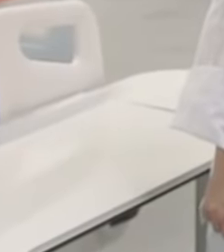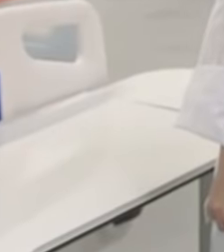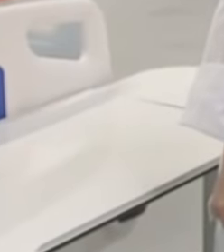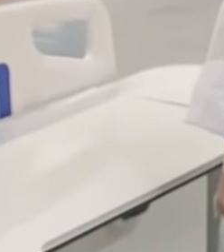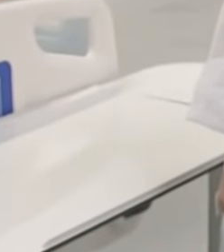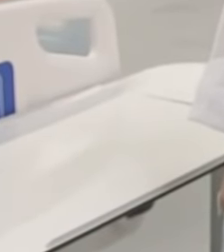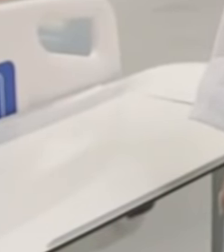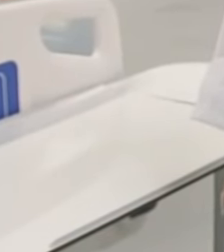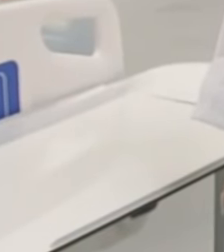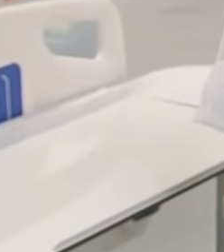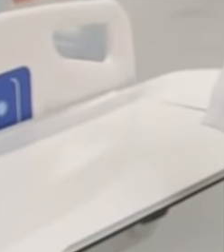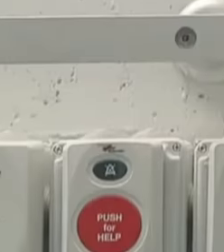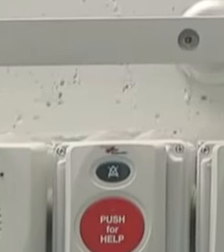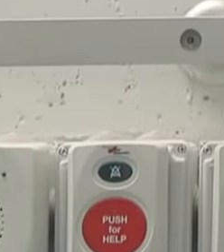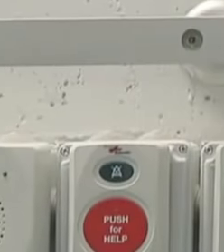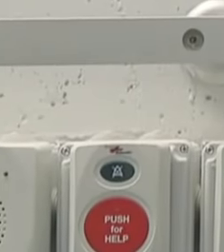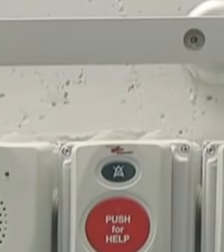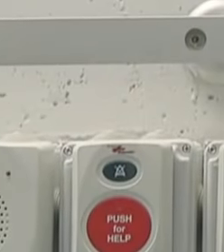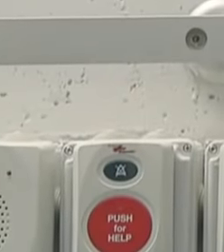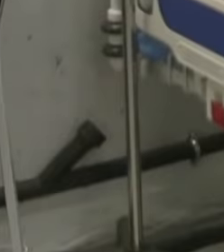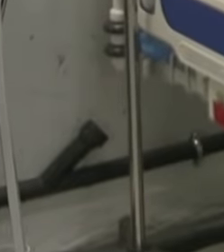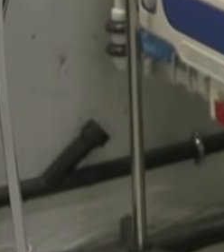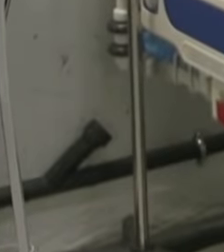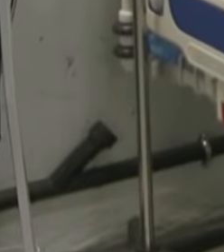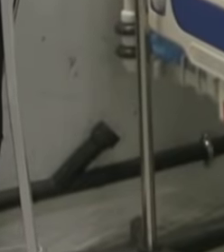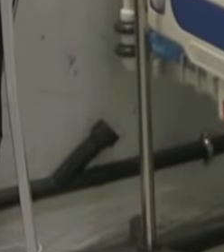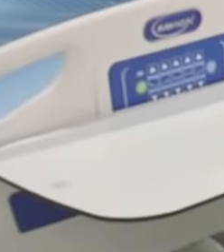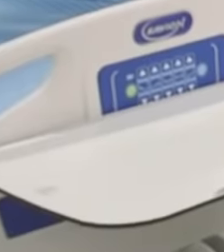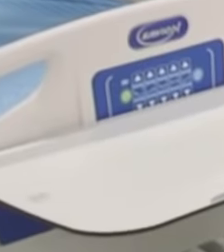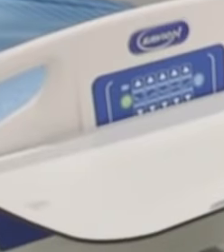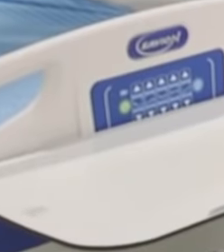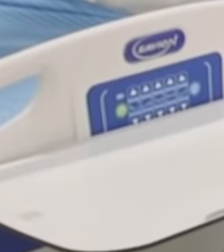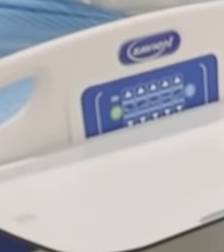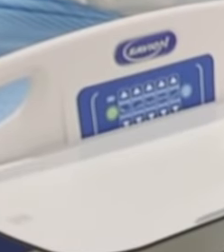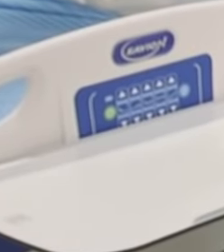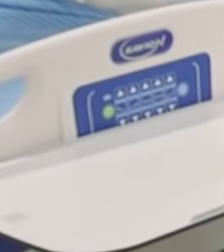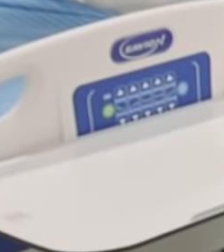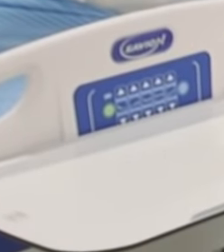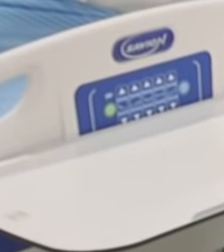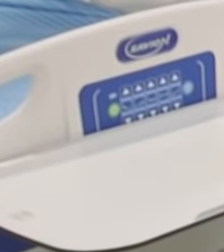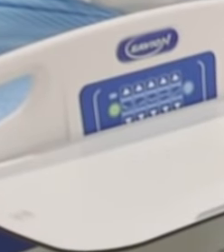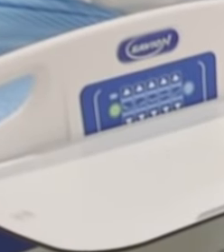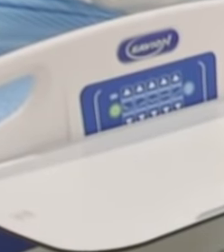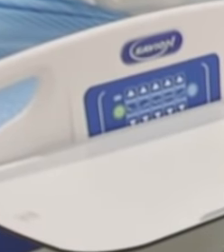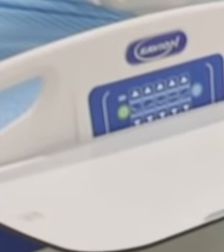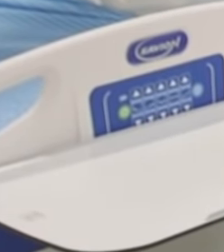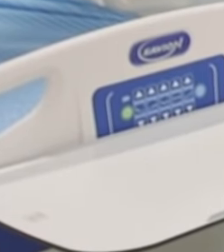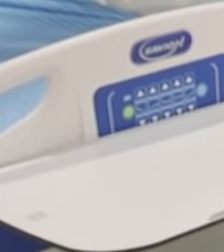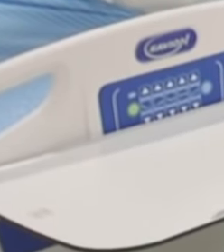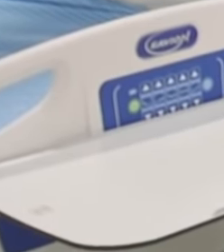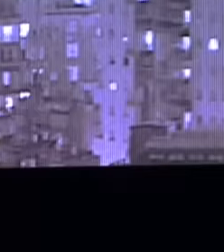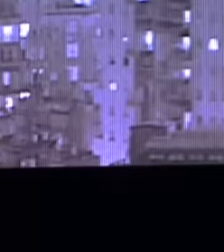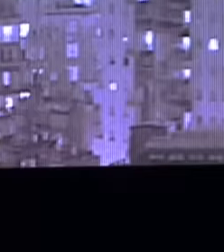התת קרקעי מתחת לבית חולים שיבא. אפשר להכניס לכאן יותר מ-300 מטופלים, כן? אז זה באמת... חדשות